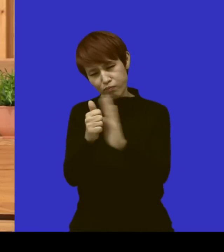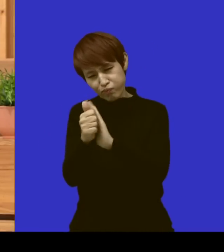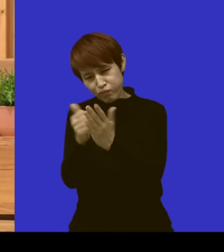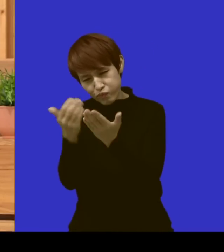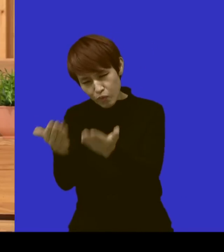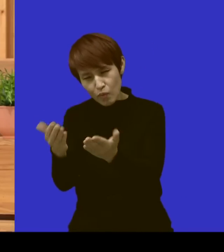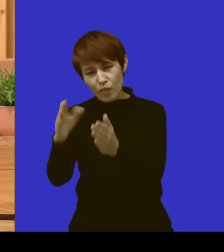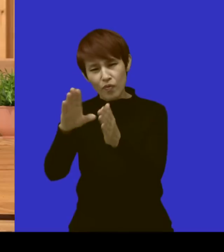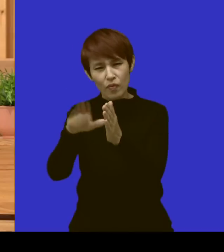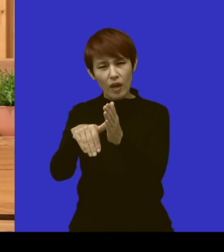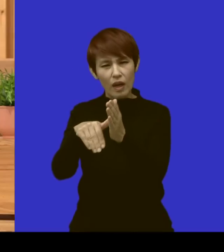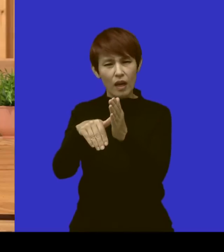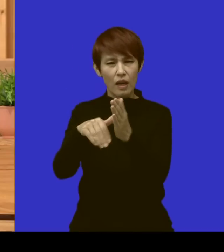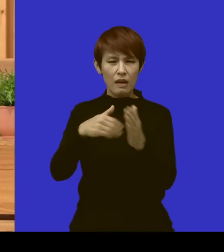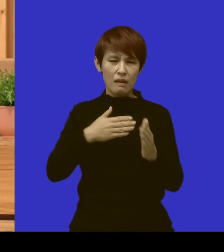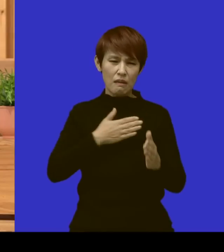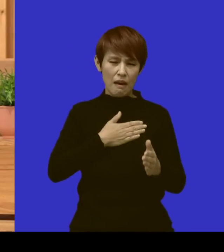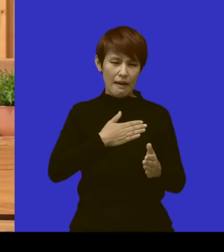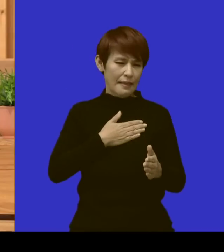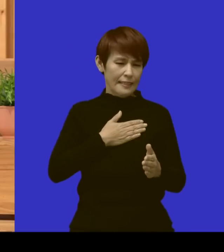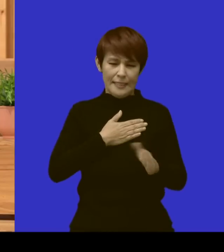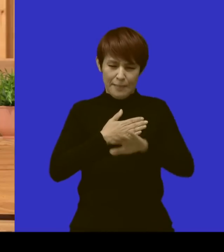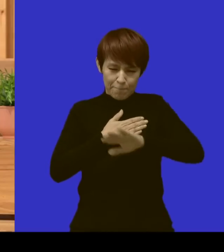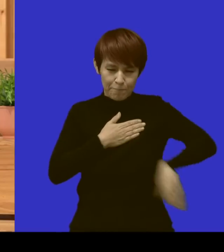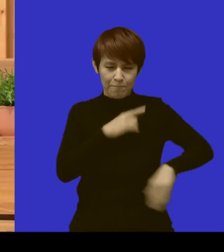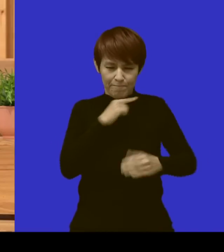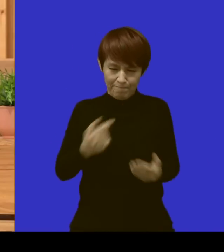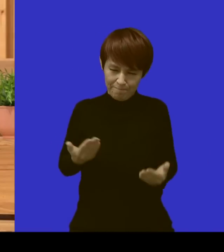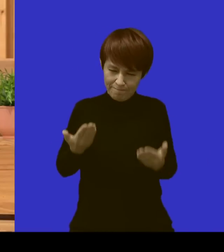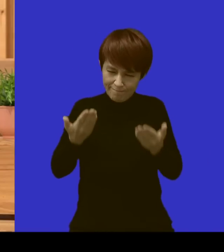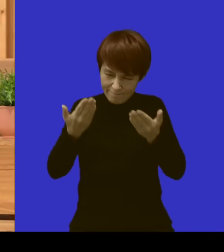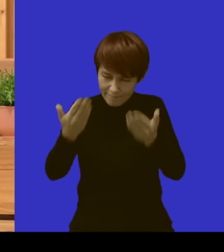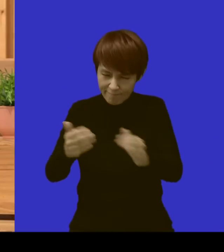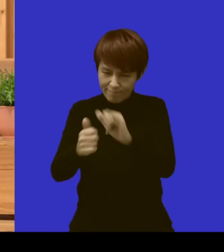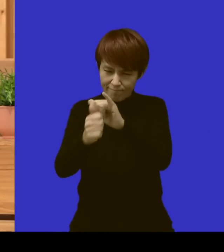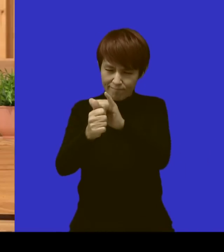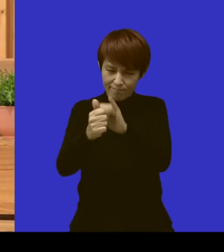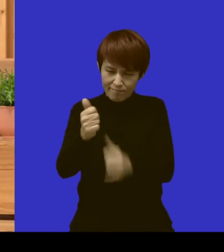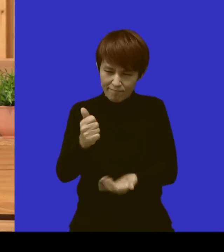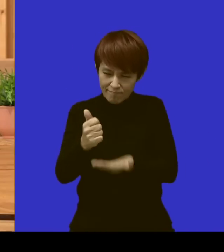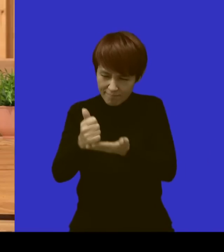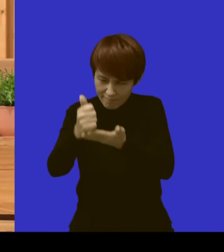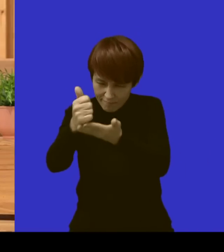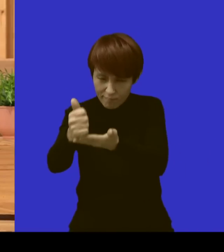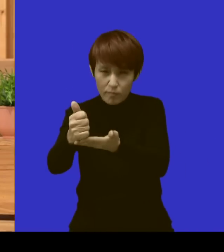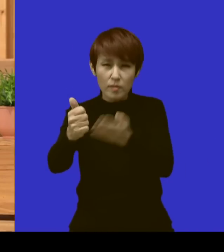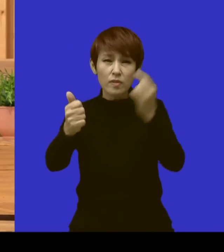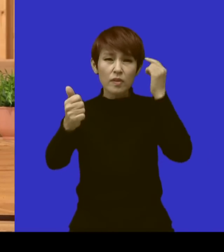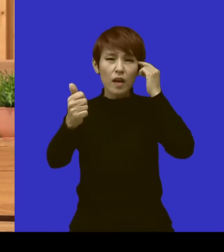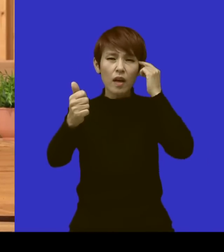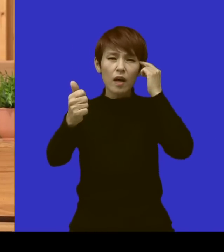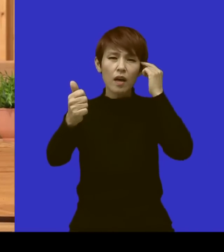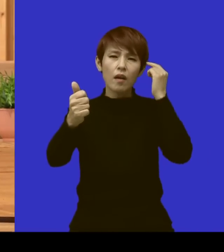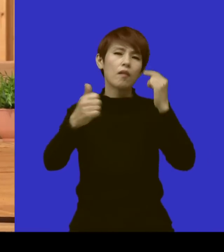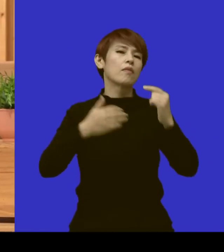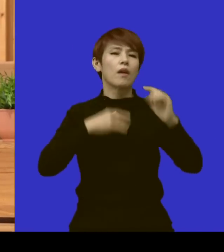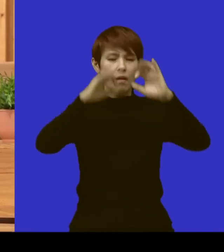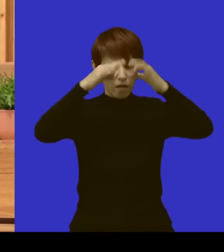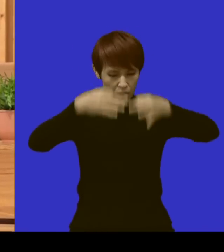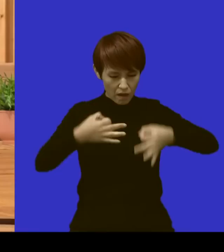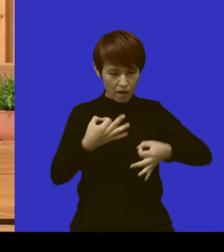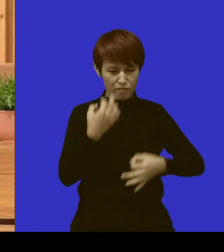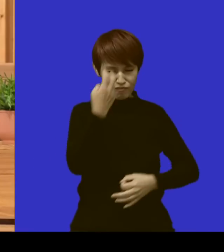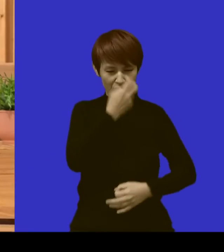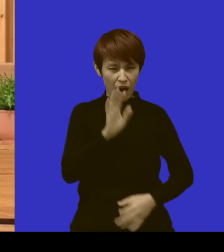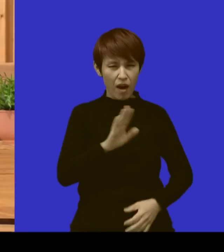처했을 때 나를 아끼지 않고 헌신을 해야 그것이 이 아이를 위한 것이고 우리 아버지를 위한 것이라고 하지만 그러면서 나 자신을 돌보지